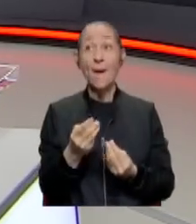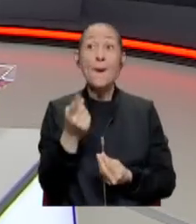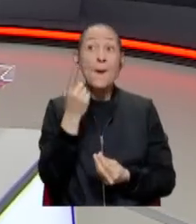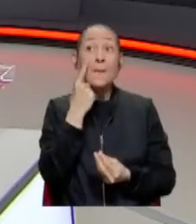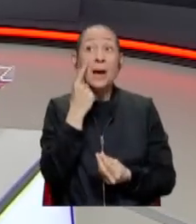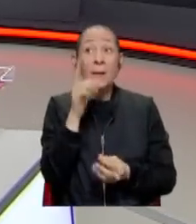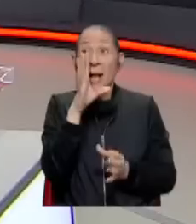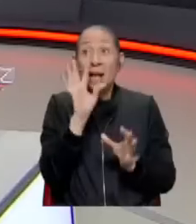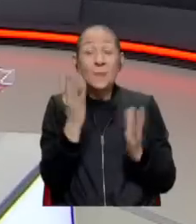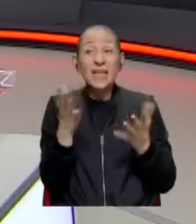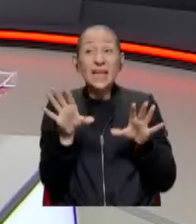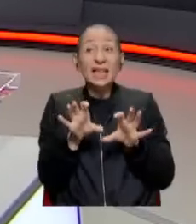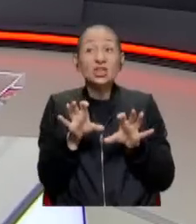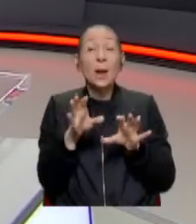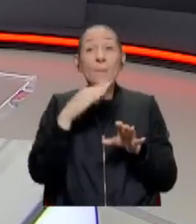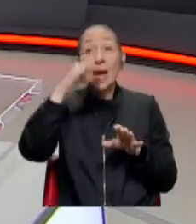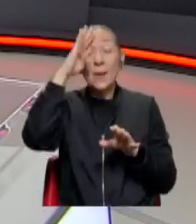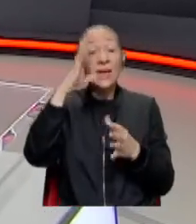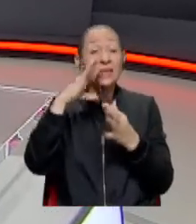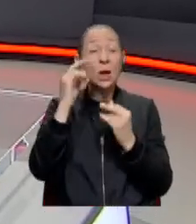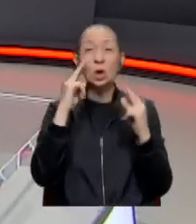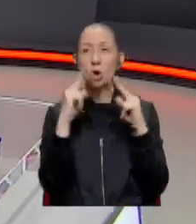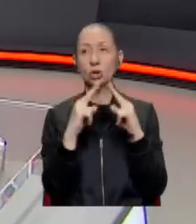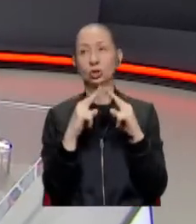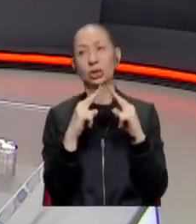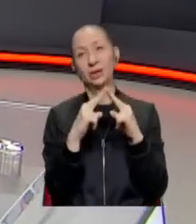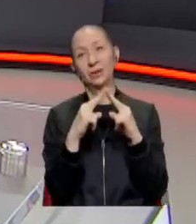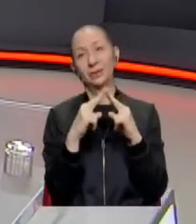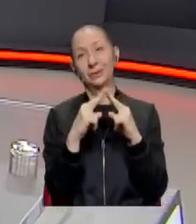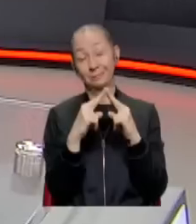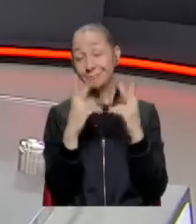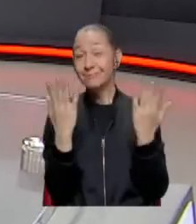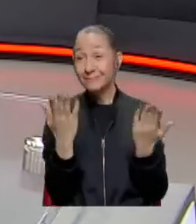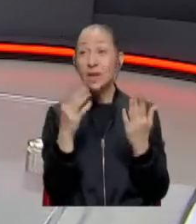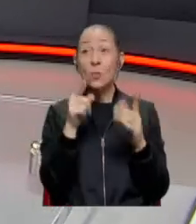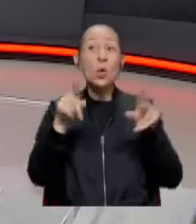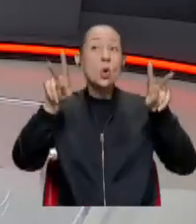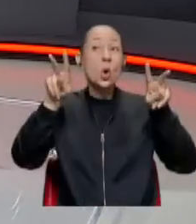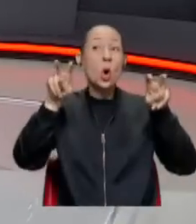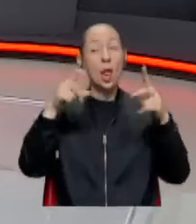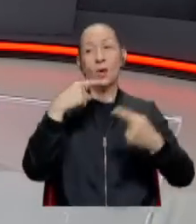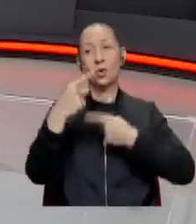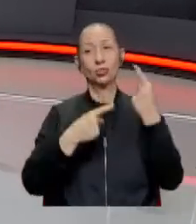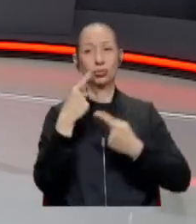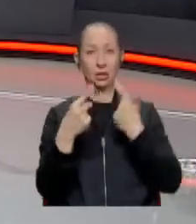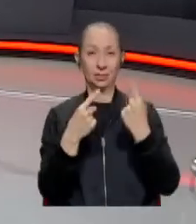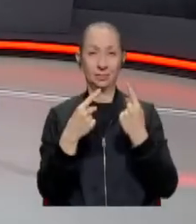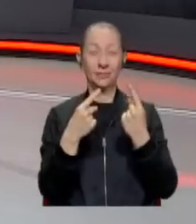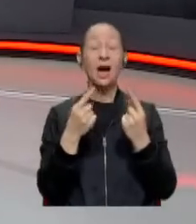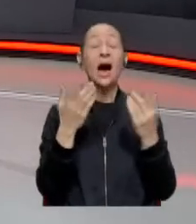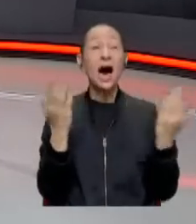nasıl etkileyecek Çünkü bayramda insanlar görüşecekler ve bu konular konuşulacak